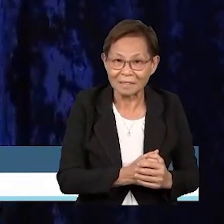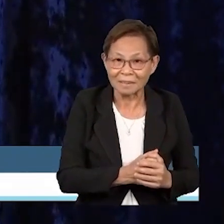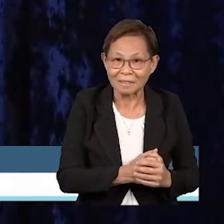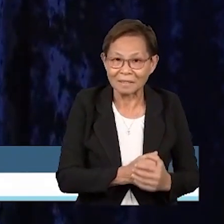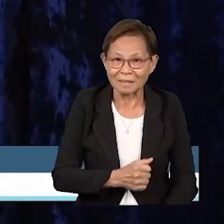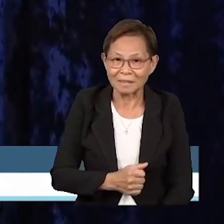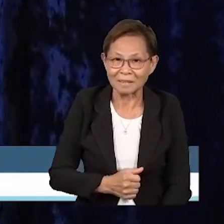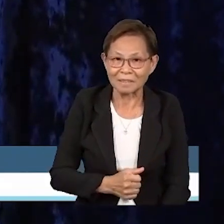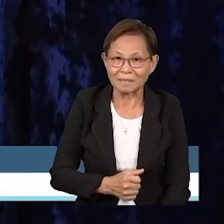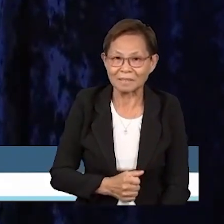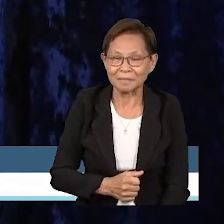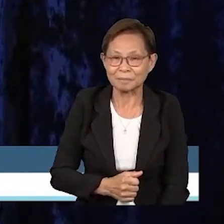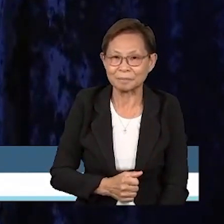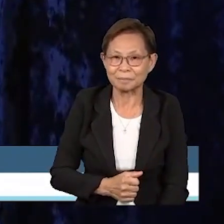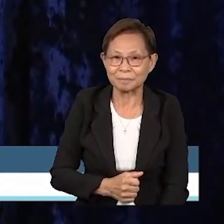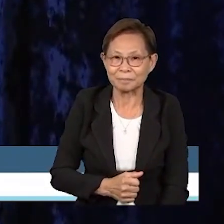bantu para menteri.